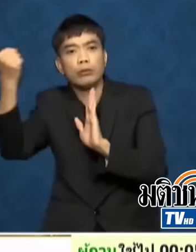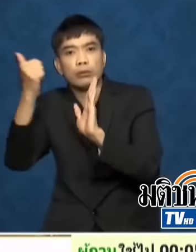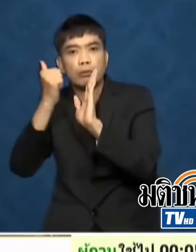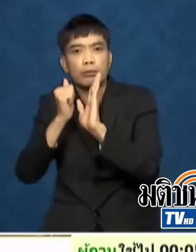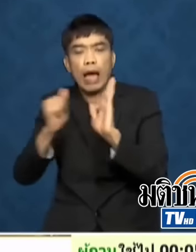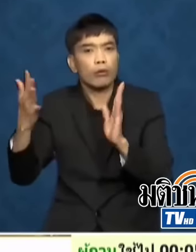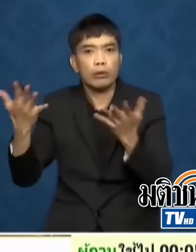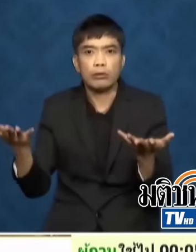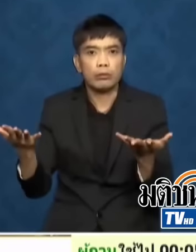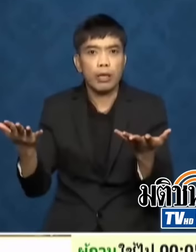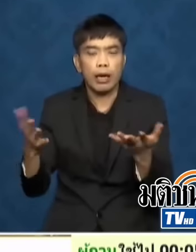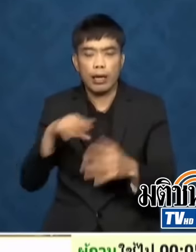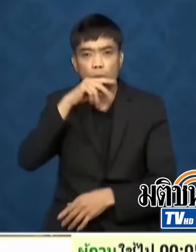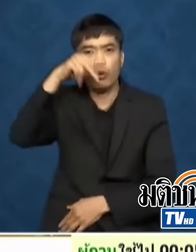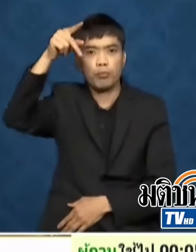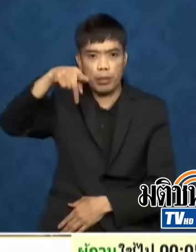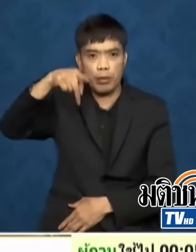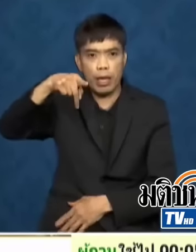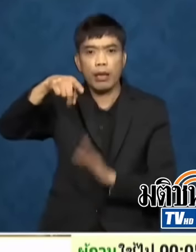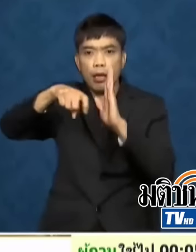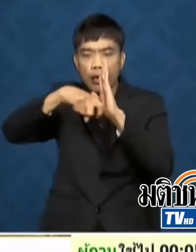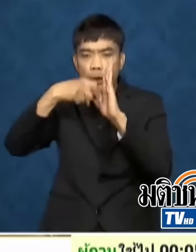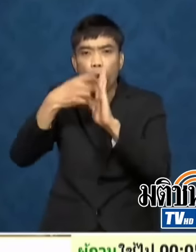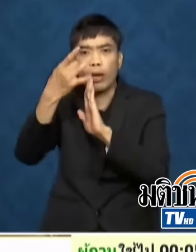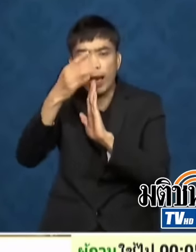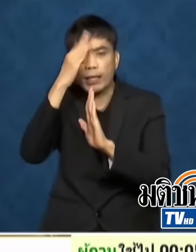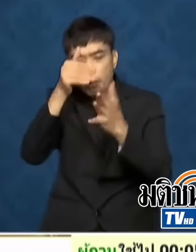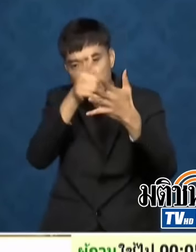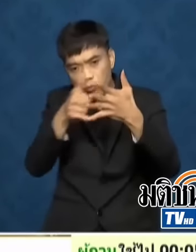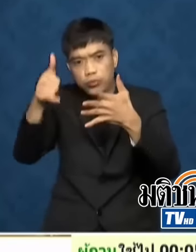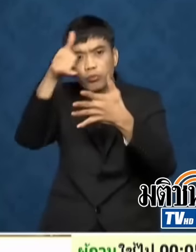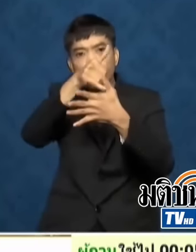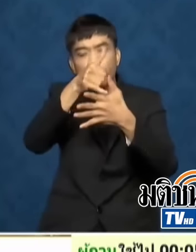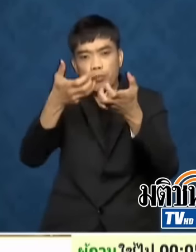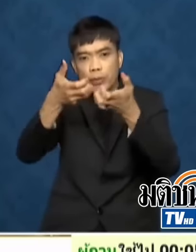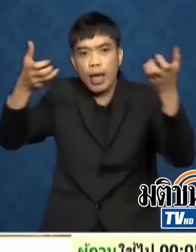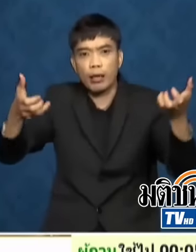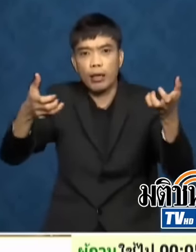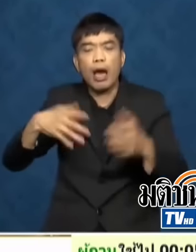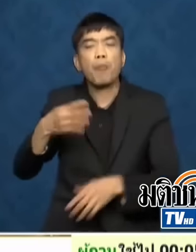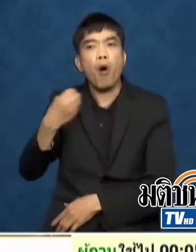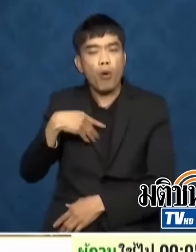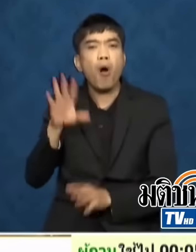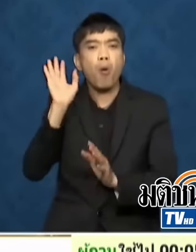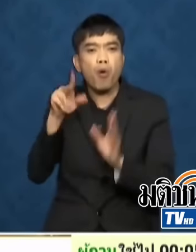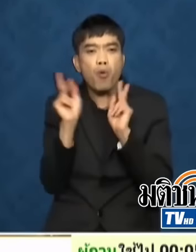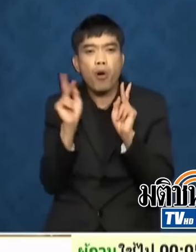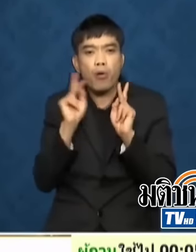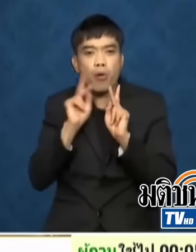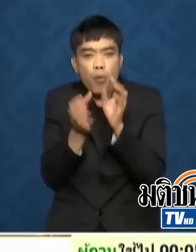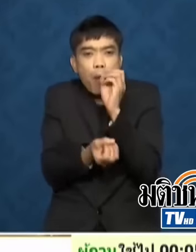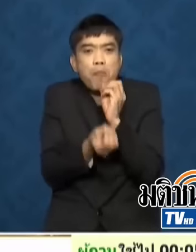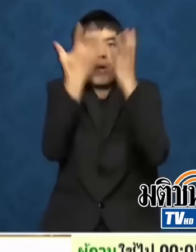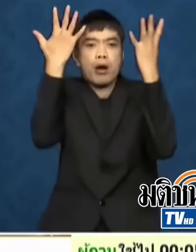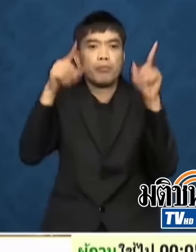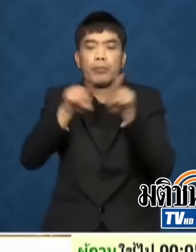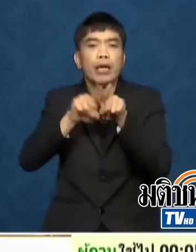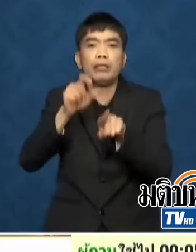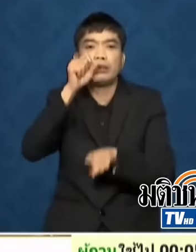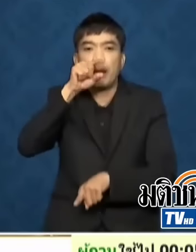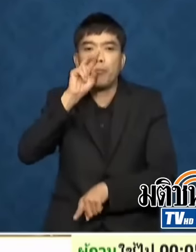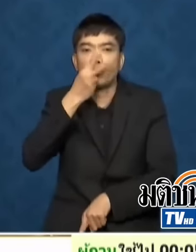แยกต้องเป็นการควบคุมพิเศษท่านต้องมีเหตุผลรองรับว่าคืออะไรถ้าอ้างคาร์บอมท่านต้องมีหลักฐานมีรายงานมายืนยันถึงข่